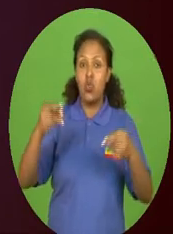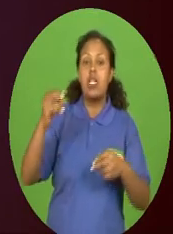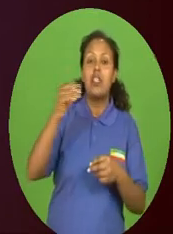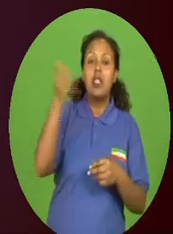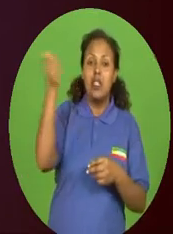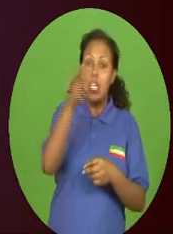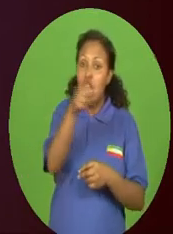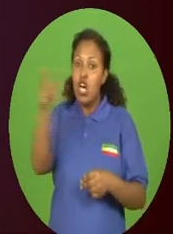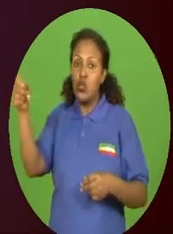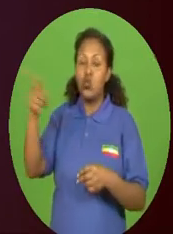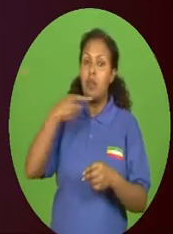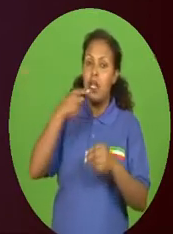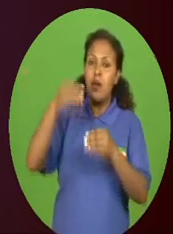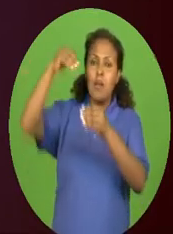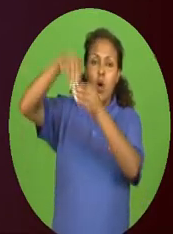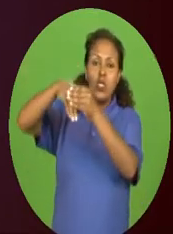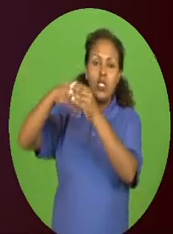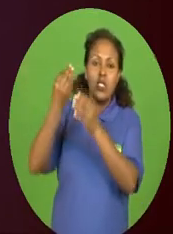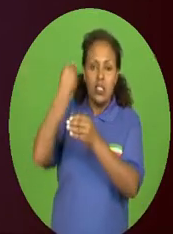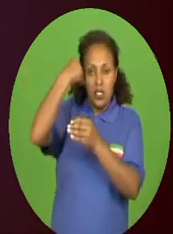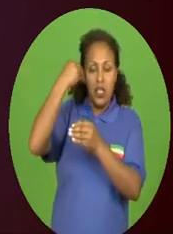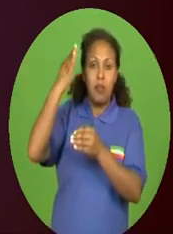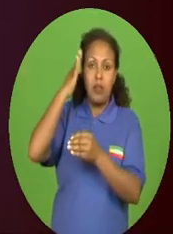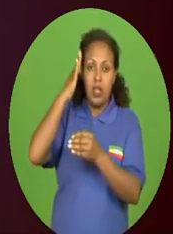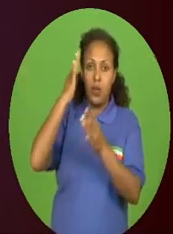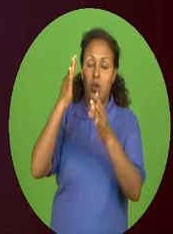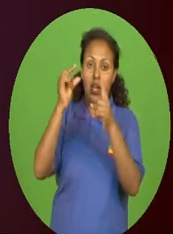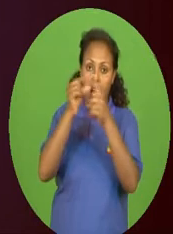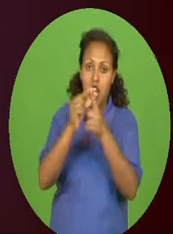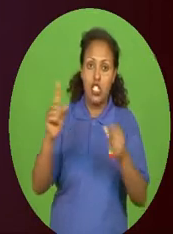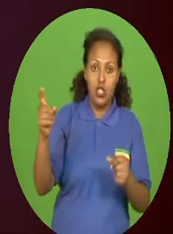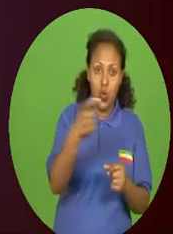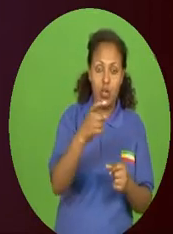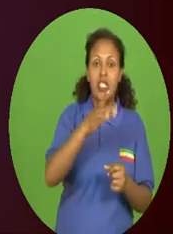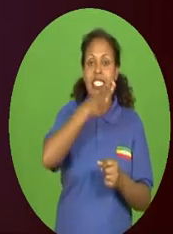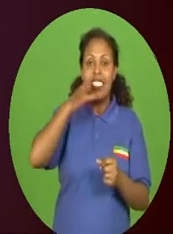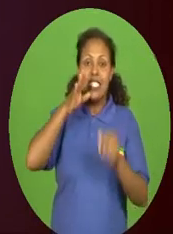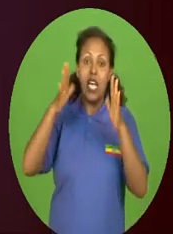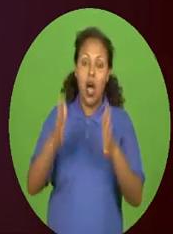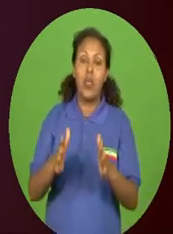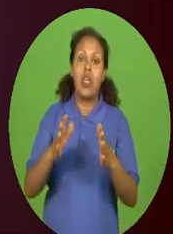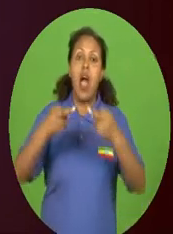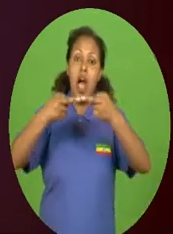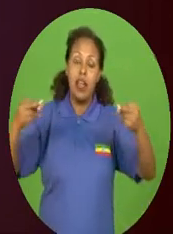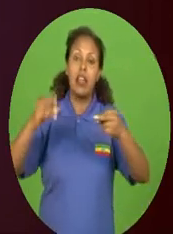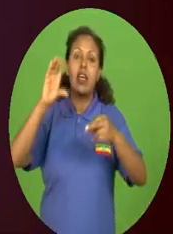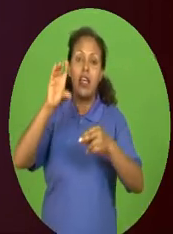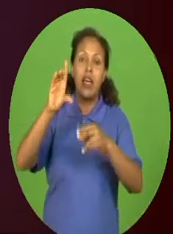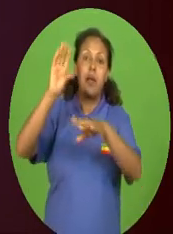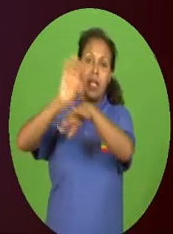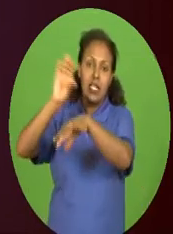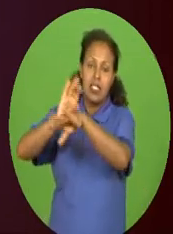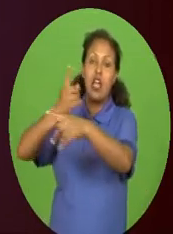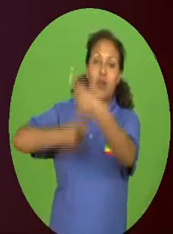ሐረጉ እነርሱ የሚለው በውስጠ ታዋቂነት የሚጠራው ቃል ሲሆን ግሳዊ ሐረጉ